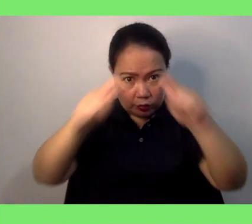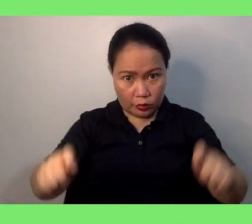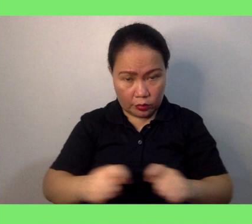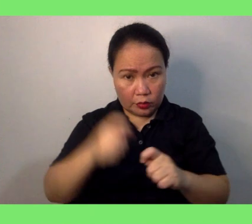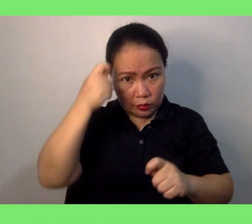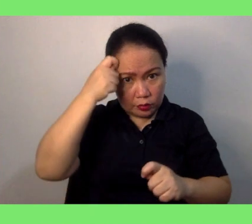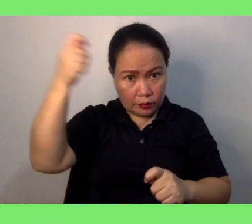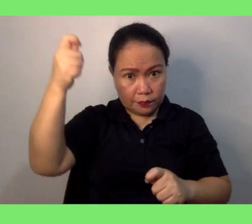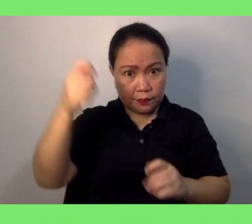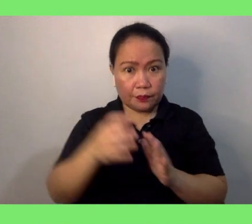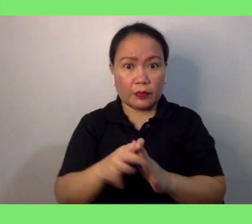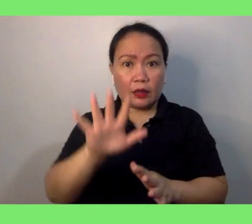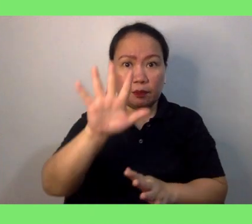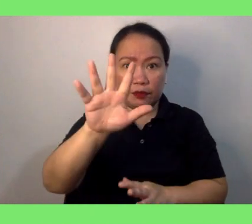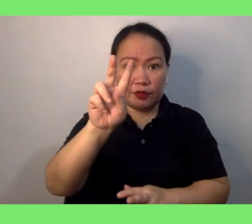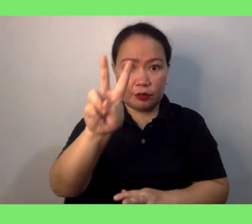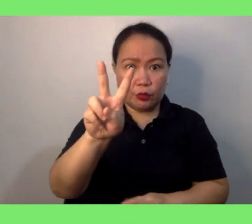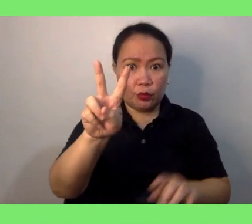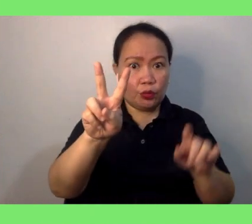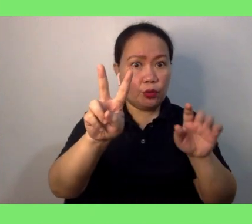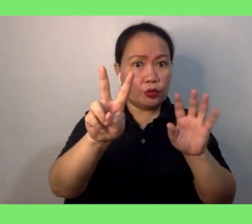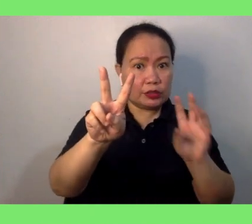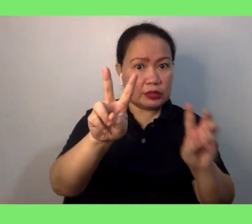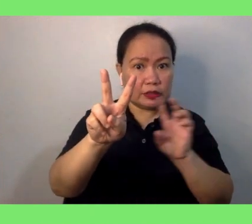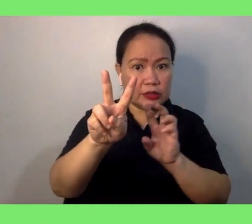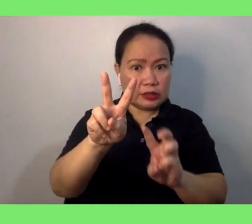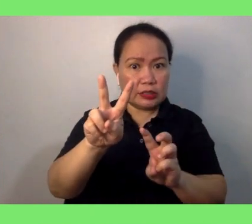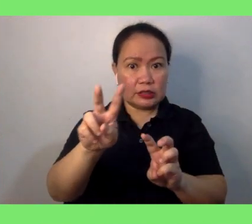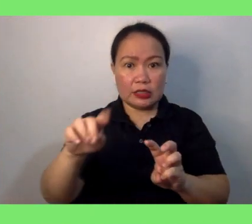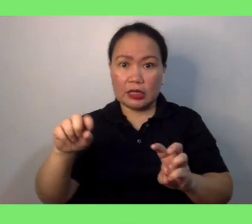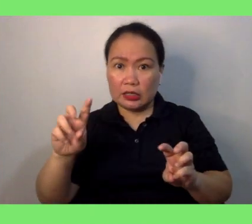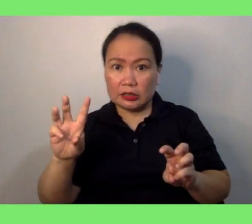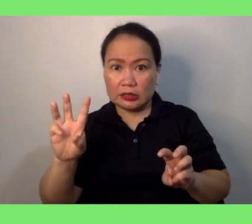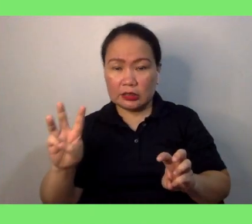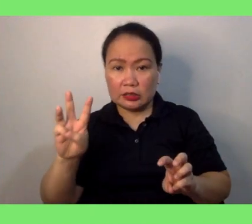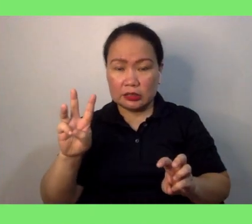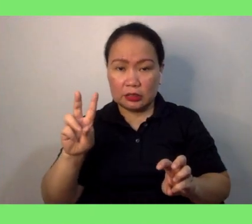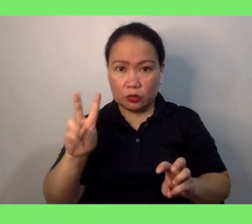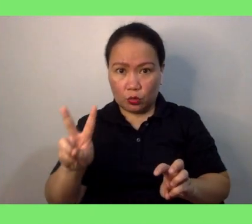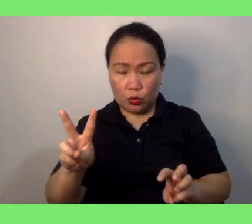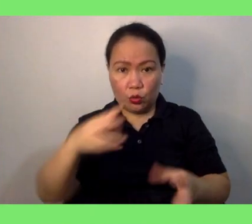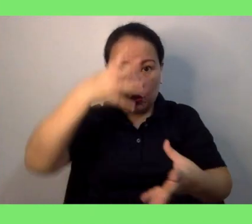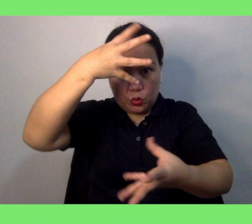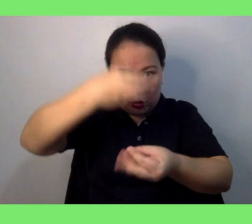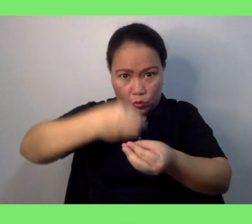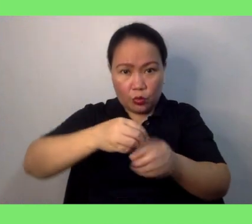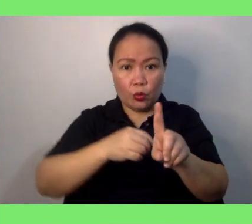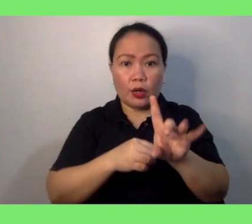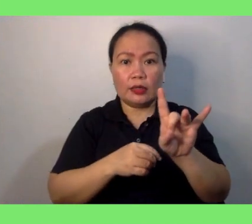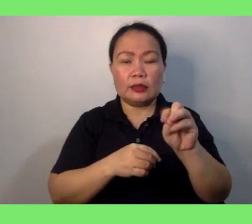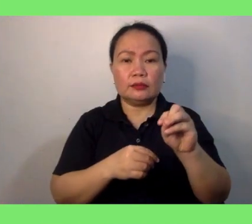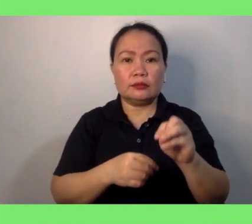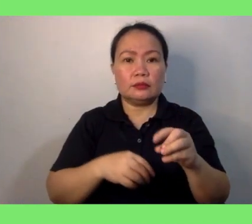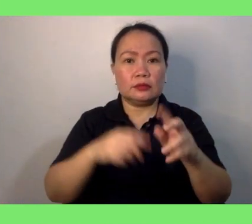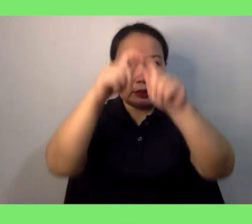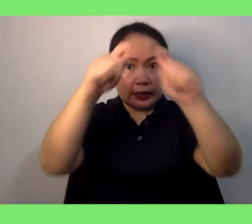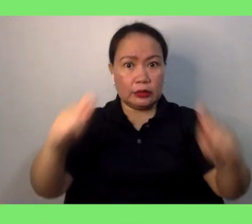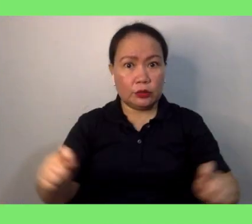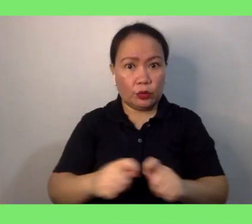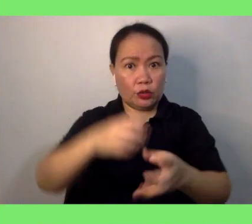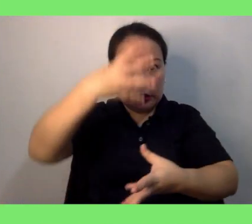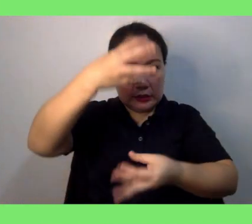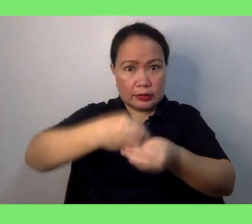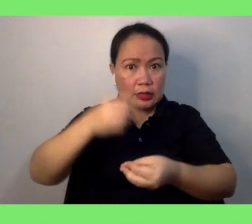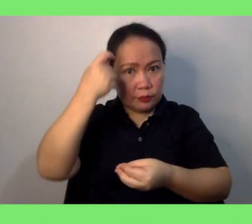minus 66, kung ilan yung kulang para mag 180, yun yung angle D. So, ang daming pwedeng apply. The triangle sum